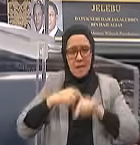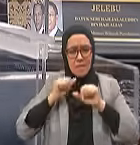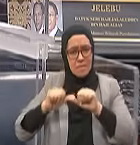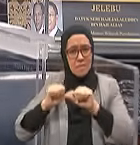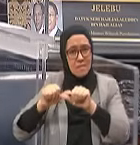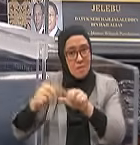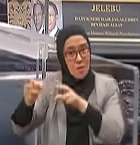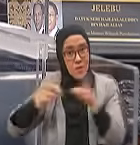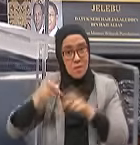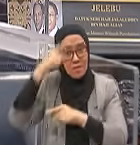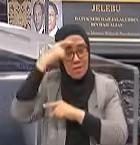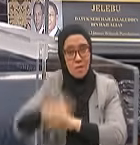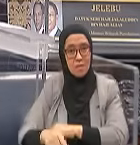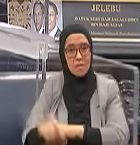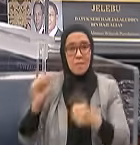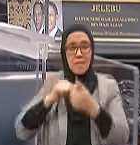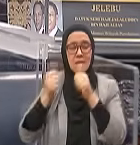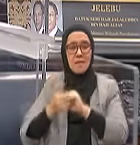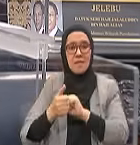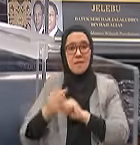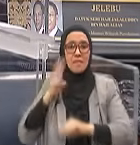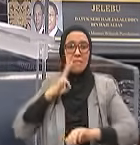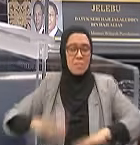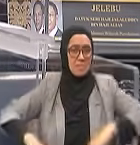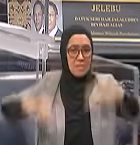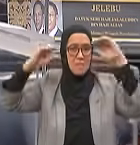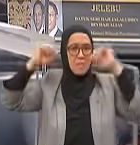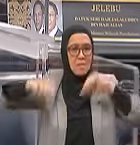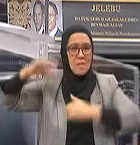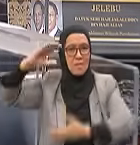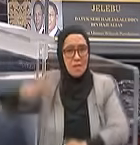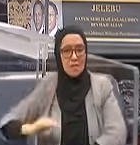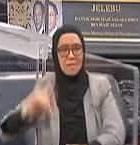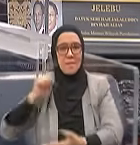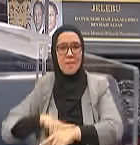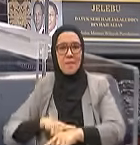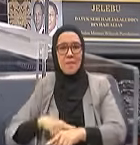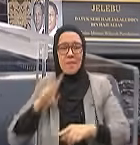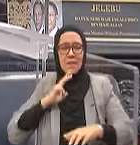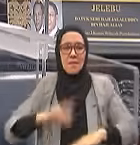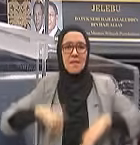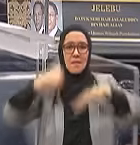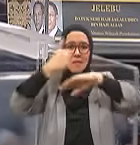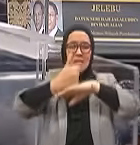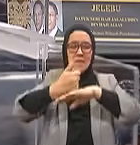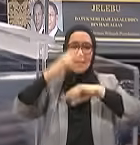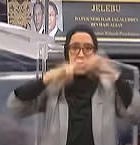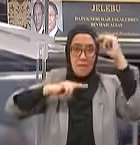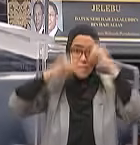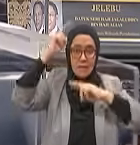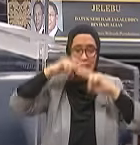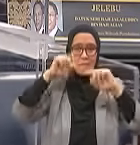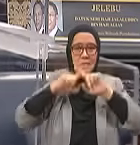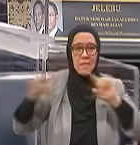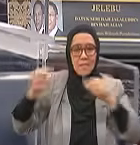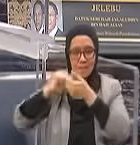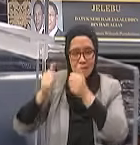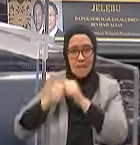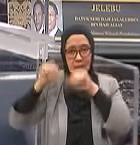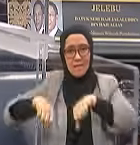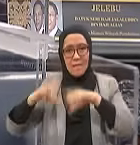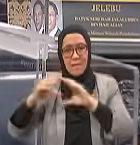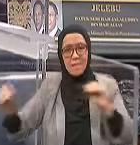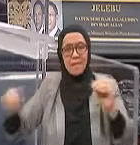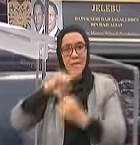boleh dikurangkan sewaktu pembinaan tetapi kita yakin bahwa masalah seperti ini boleh diatasi apabila siap pembinaan siap